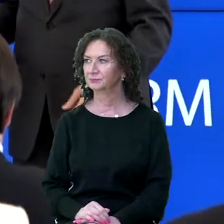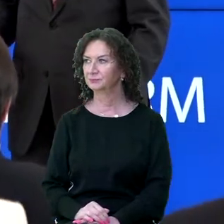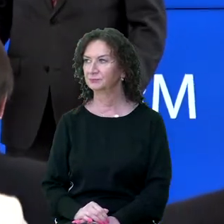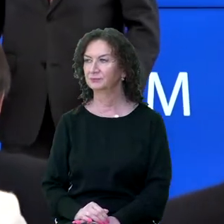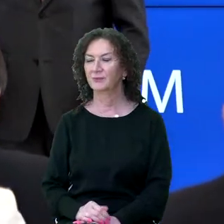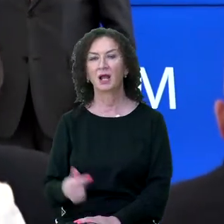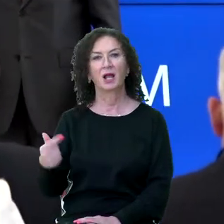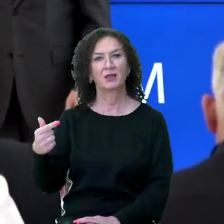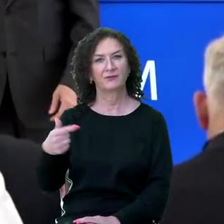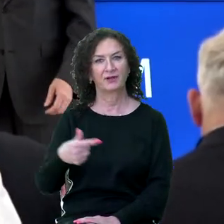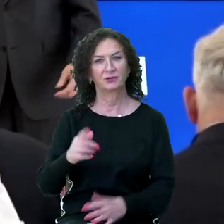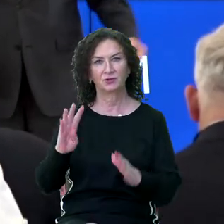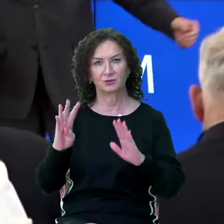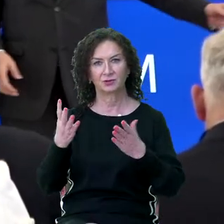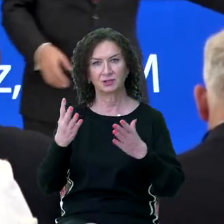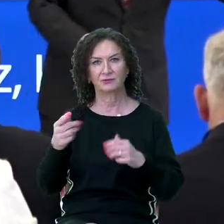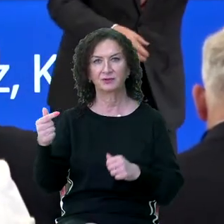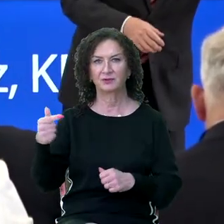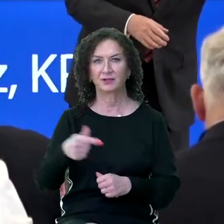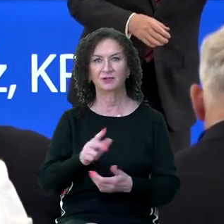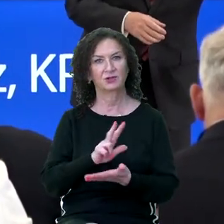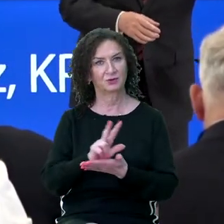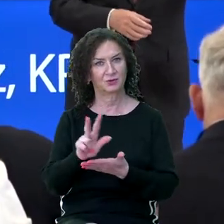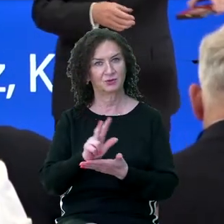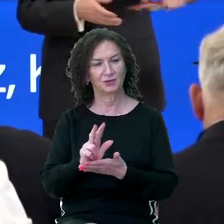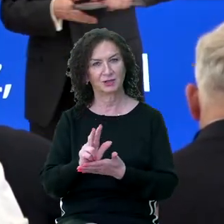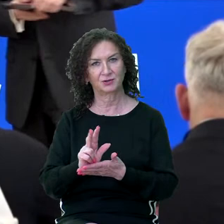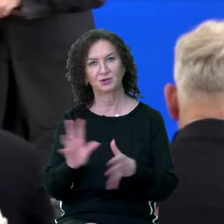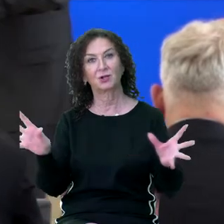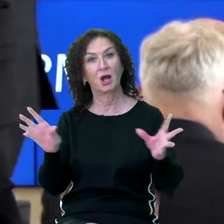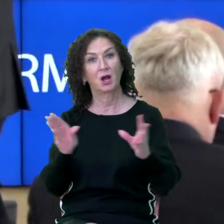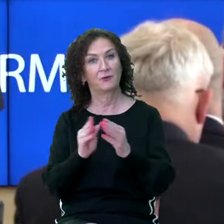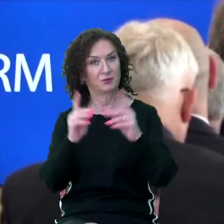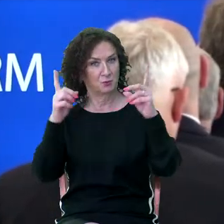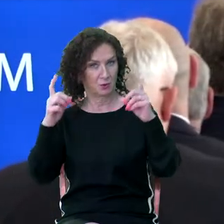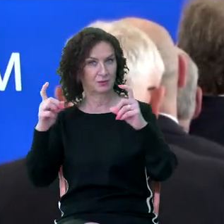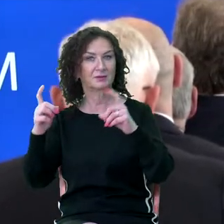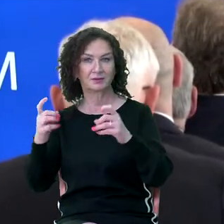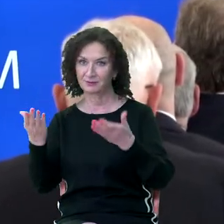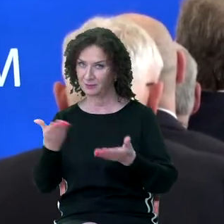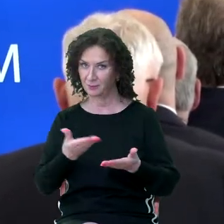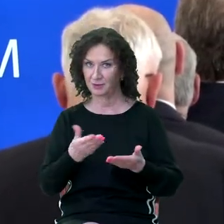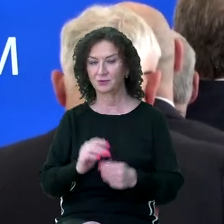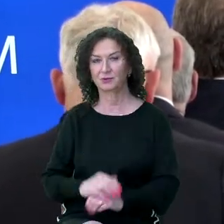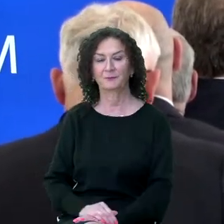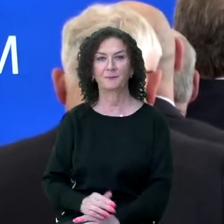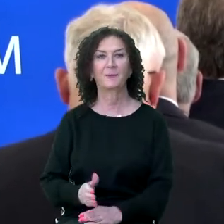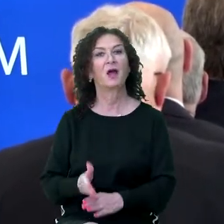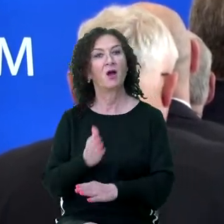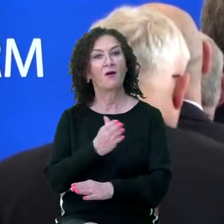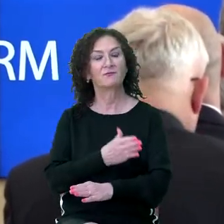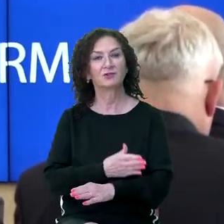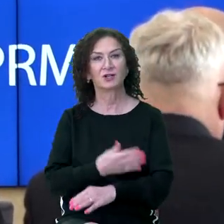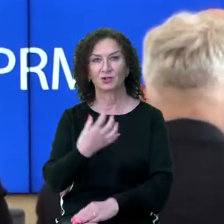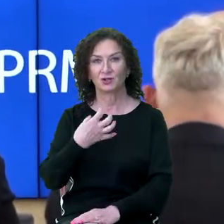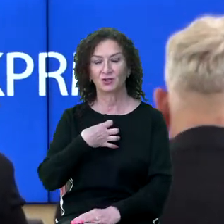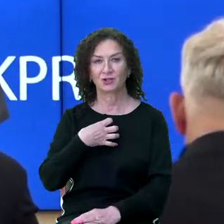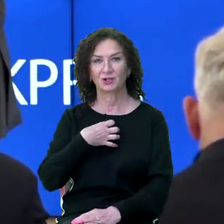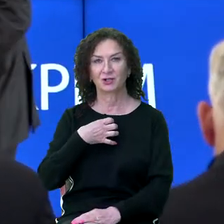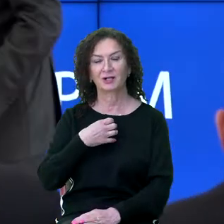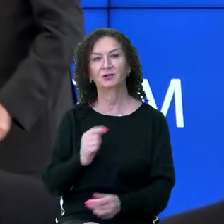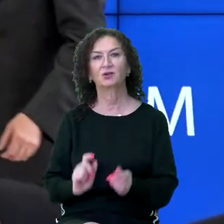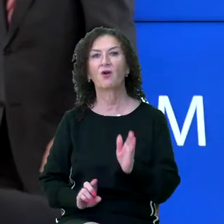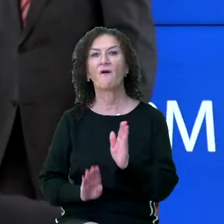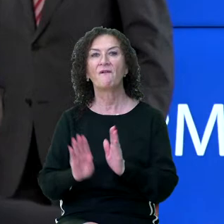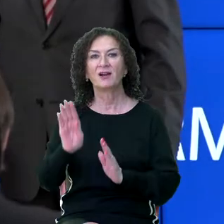2009-2013. Zapraszam, będę do wspólnego zdjęcia również. Także wcześniej m.in. dyrektor generalny Wyższego Urzędu Górniczego.